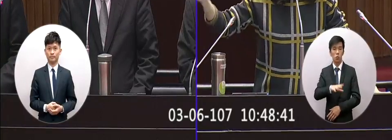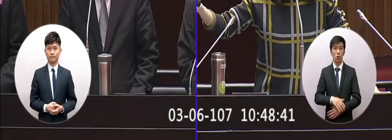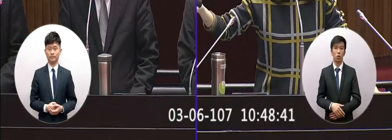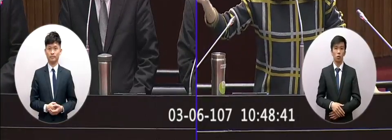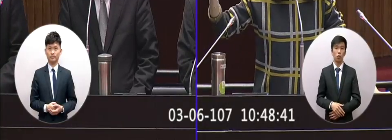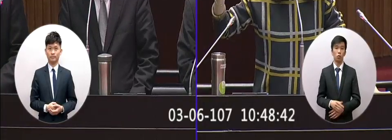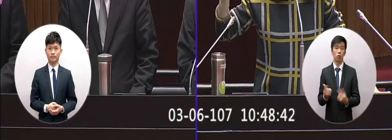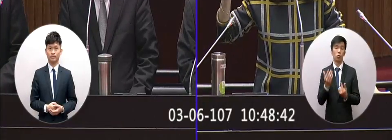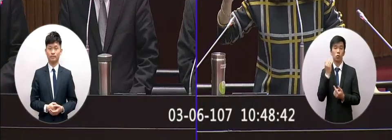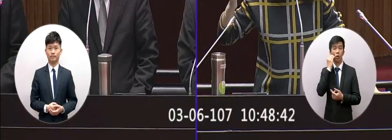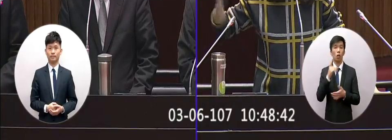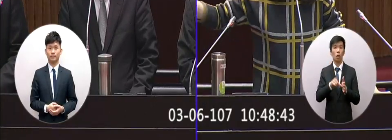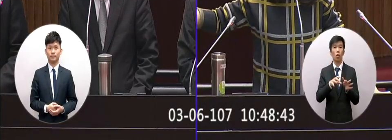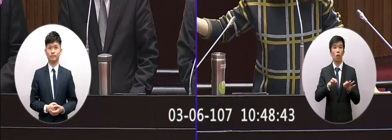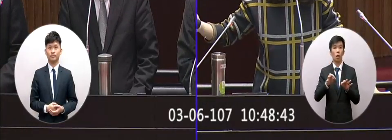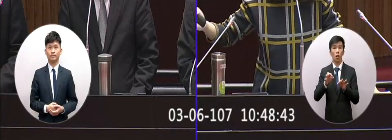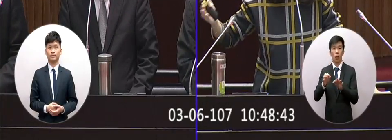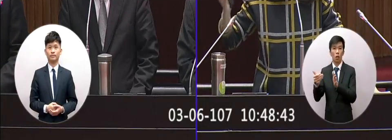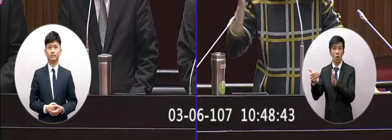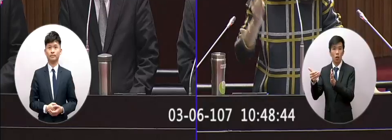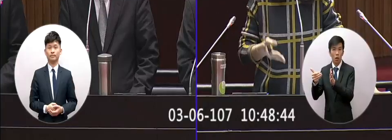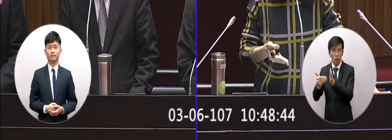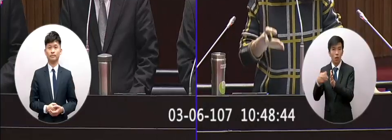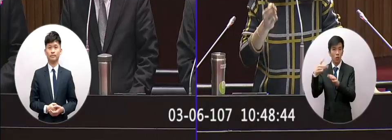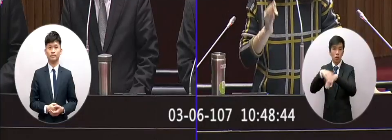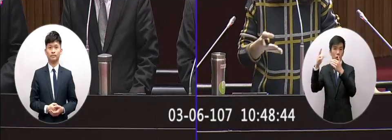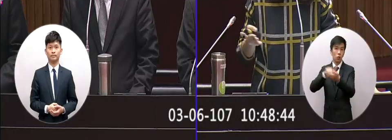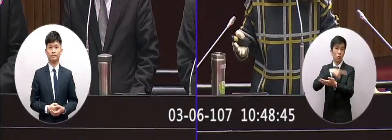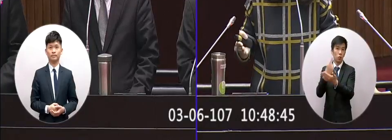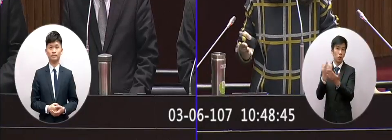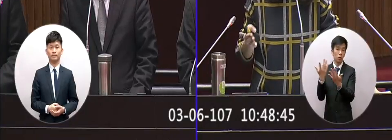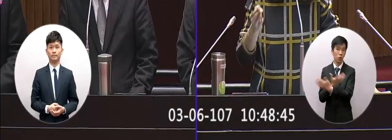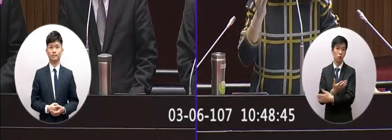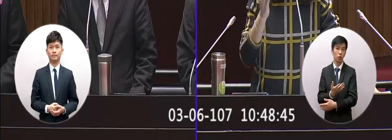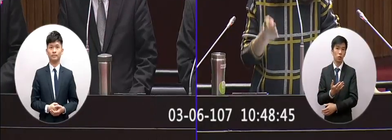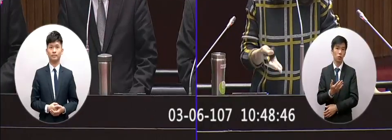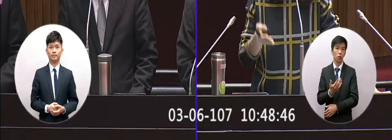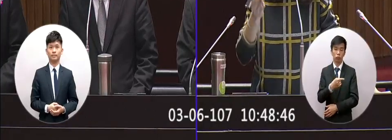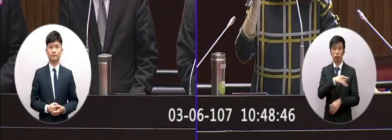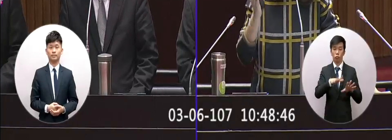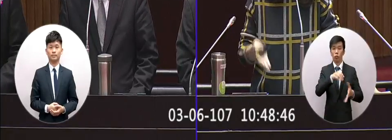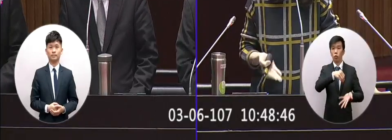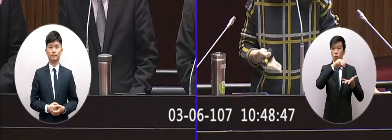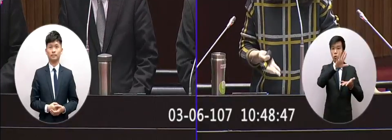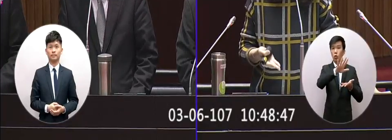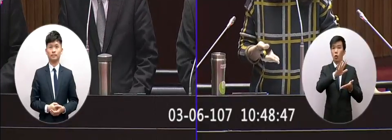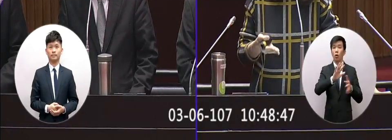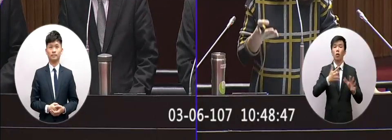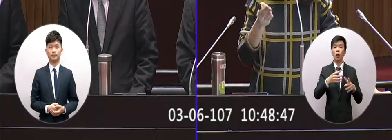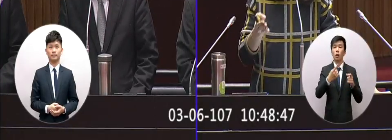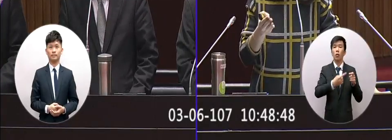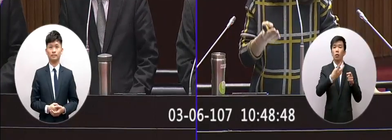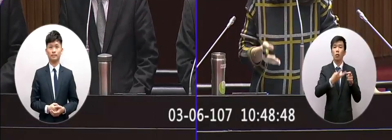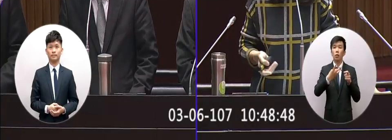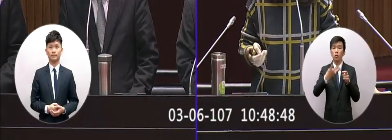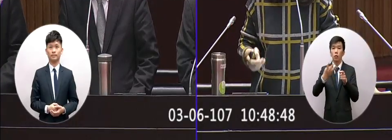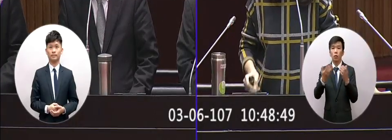我到后面的那2-3年我才全部来换嘛，啊，你现在提出来就是你要逐步做嘛，那你现在每一年大概可以换到几辆？